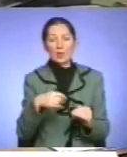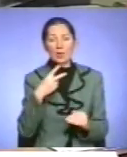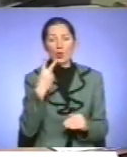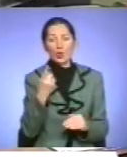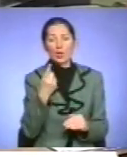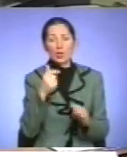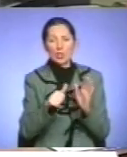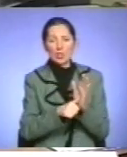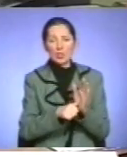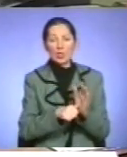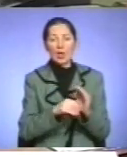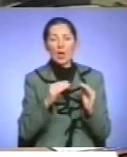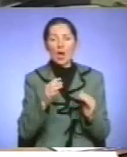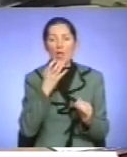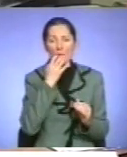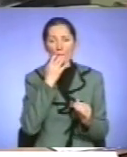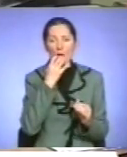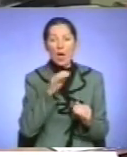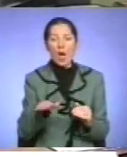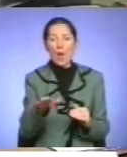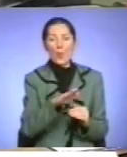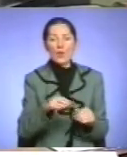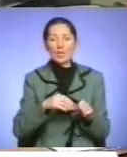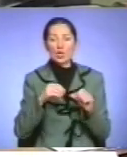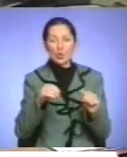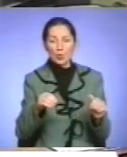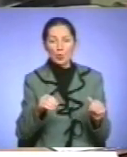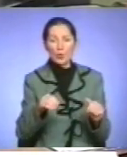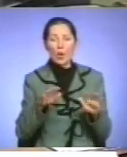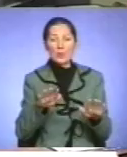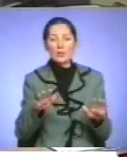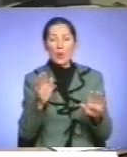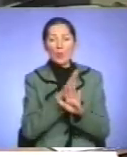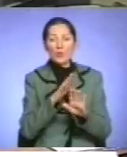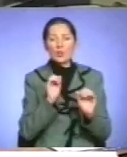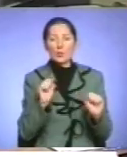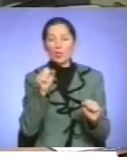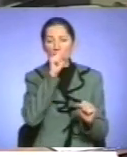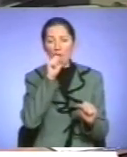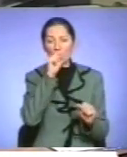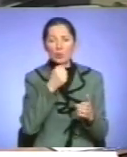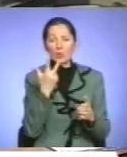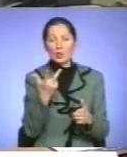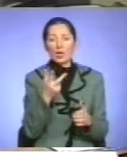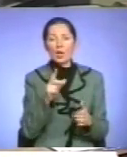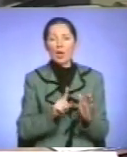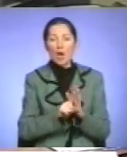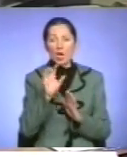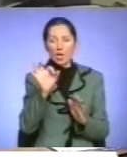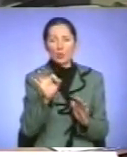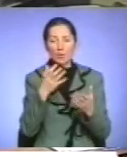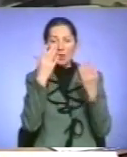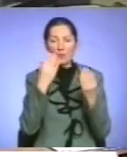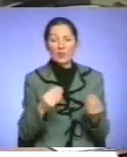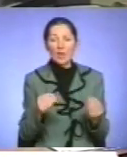1-6 градусів тепла. На поверхні ґрунту, а місцями в повітрі, можливі заморозки до 3 градусів. Проте денні